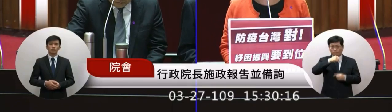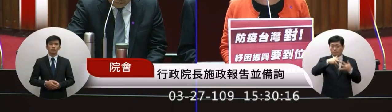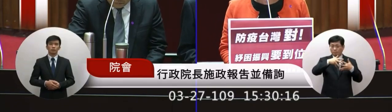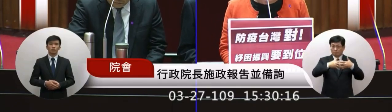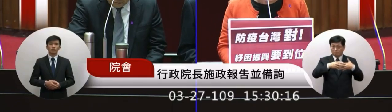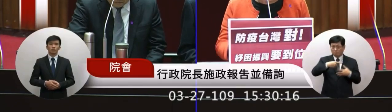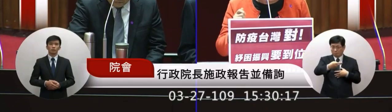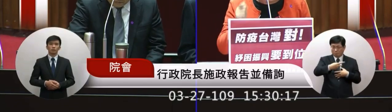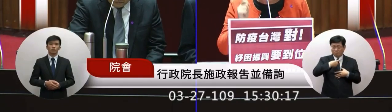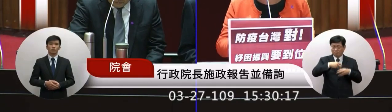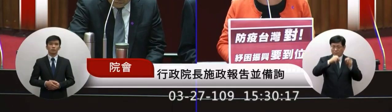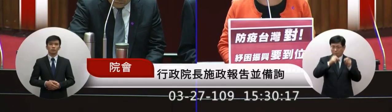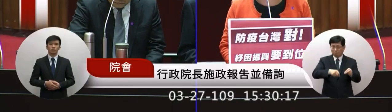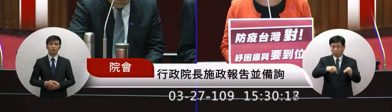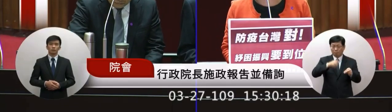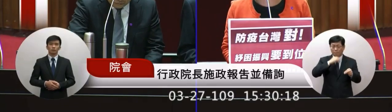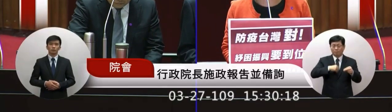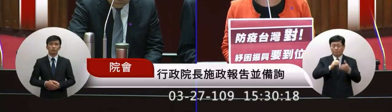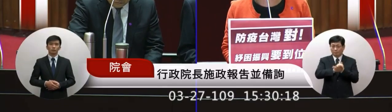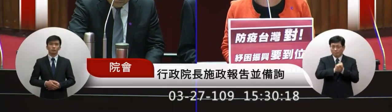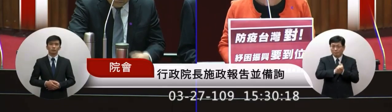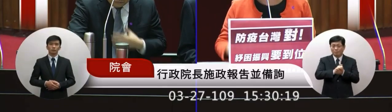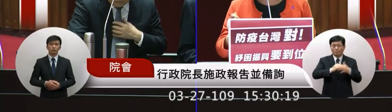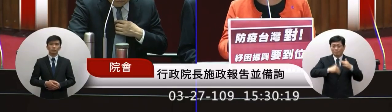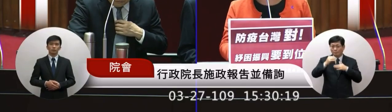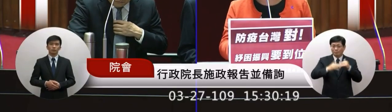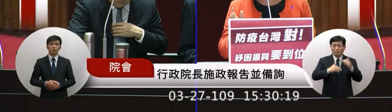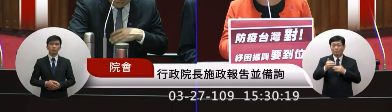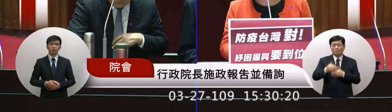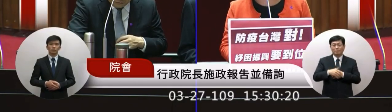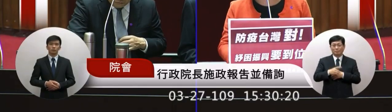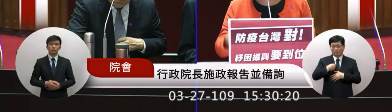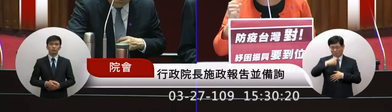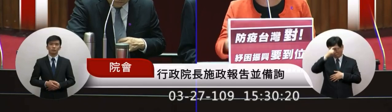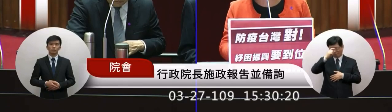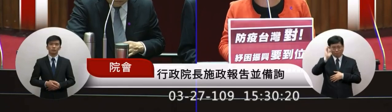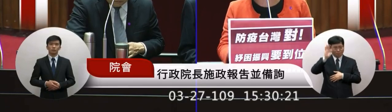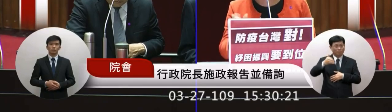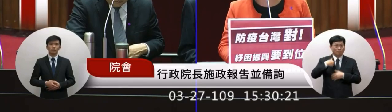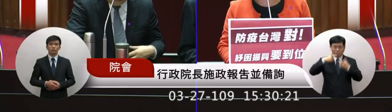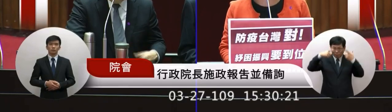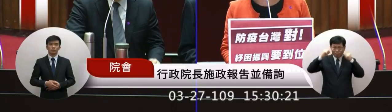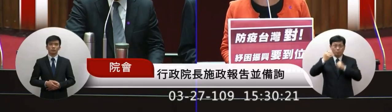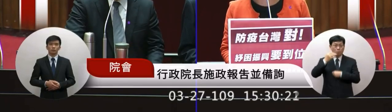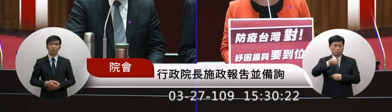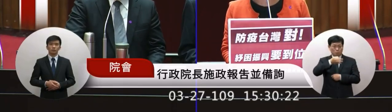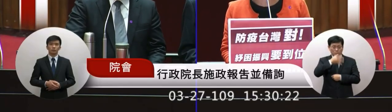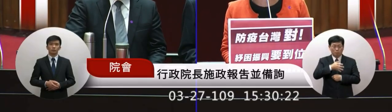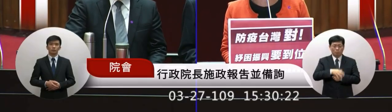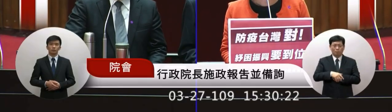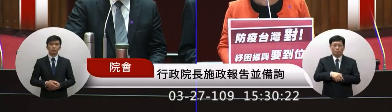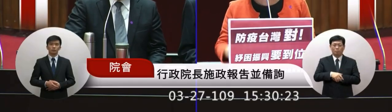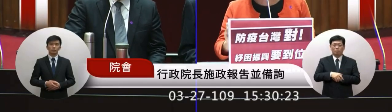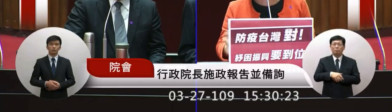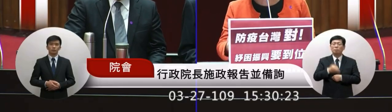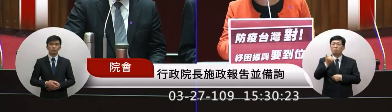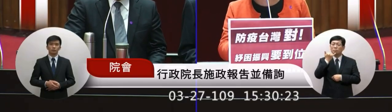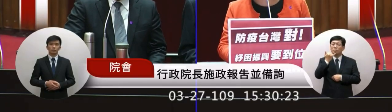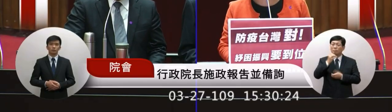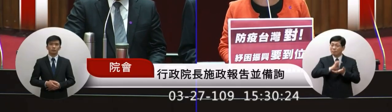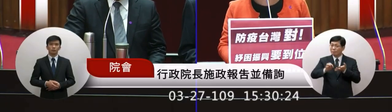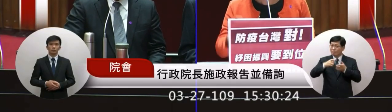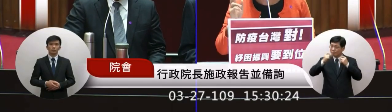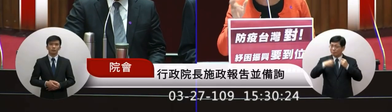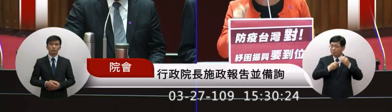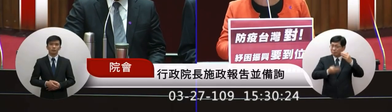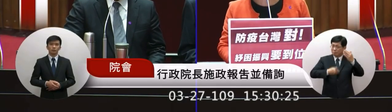去签订一个防疫的伙伴关系嘛，对不对？因为呢，我们希望未来口罩足够的情况之下，可以用口罩